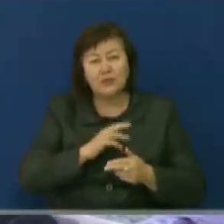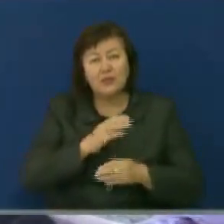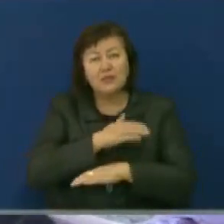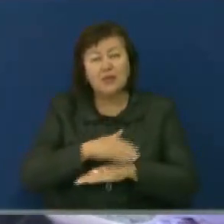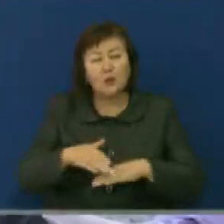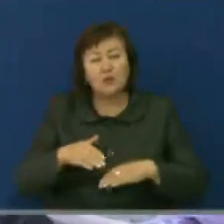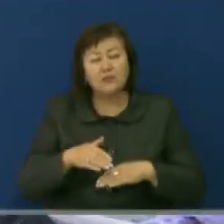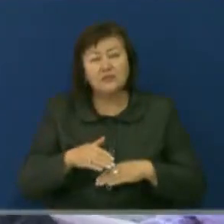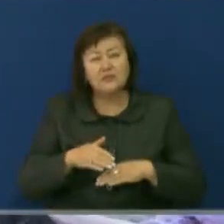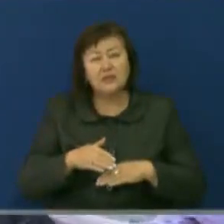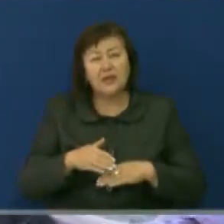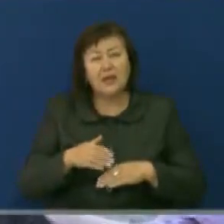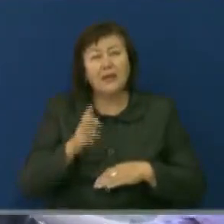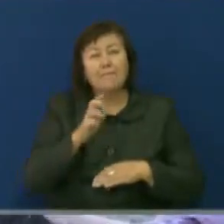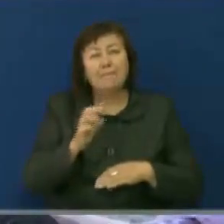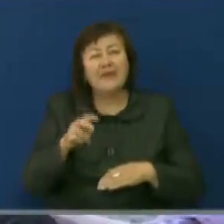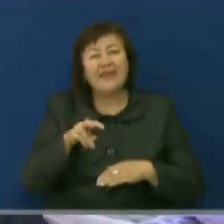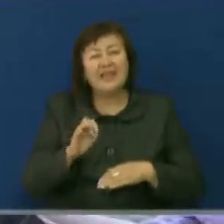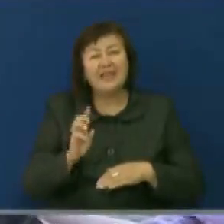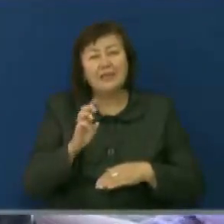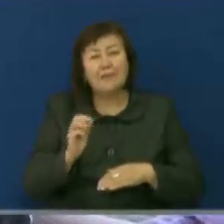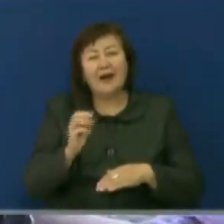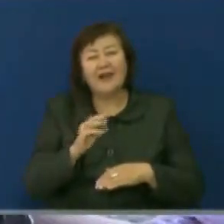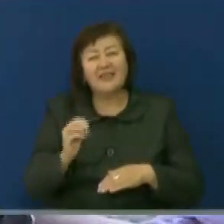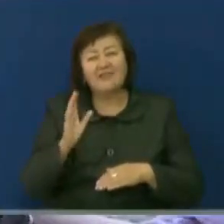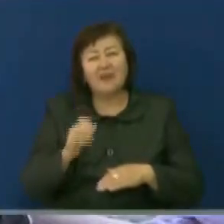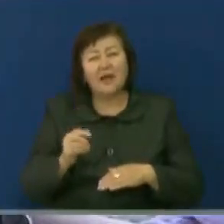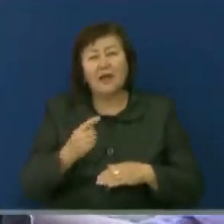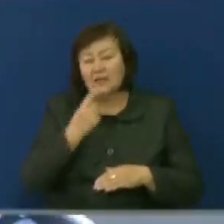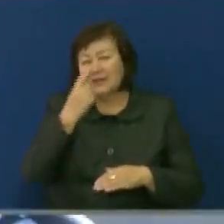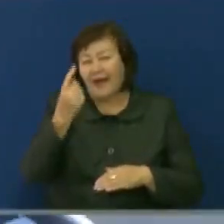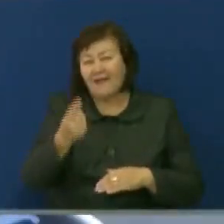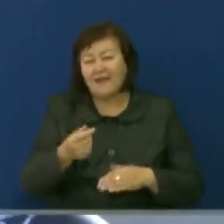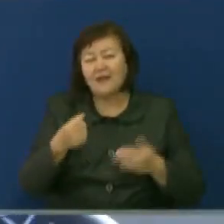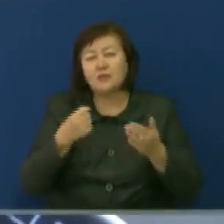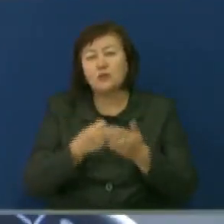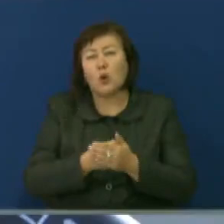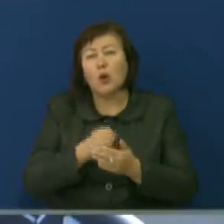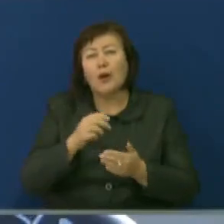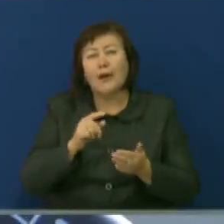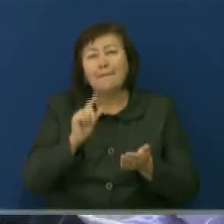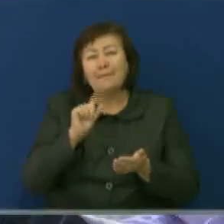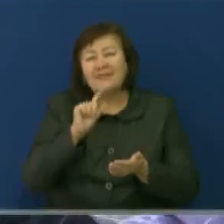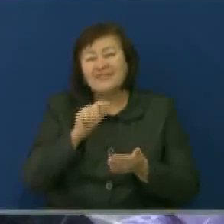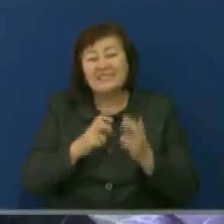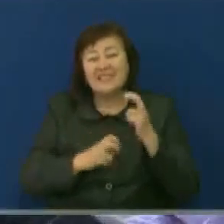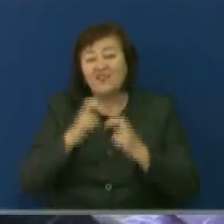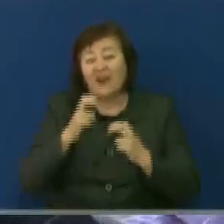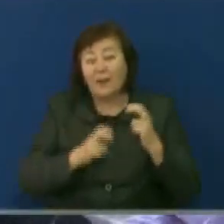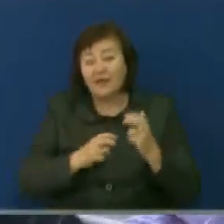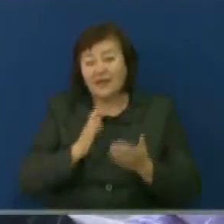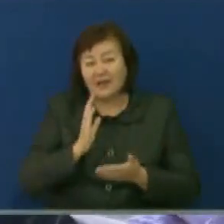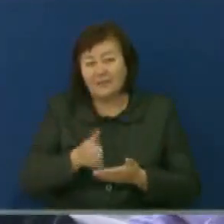улицах Билибаева. Это район дальнего поселка, до птицефабрики. Основные Молдогалиева, Билибаева